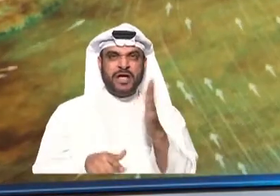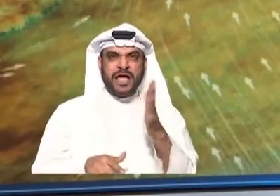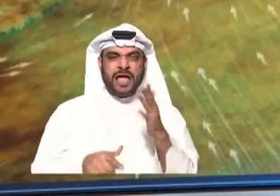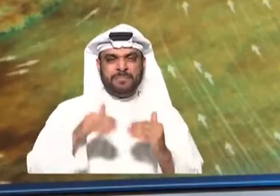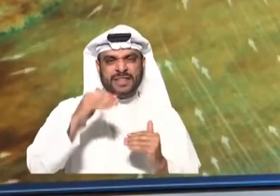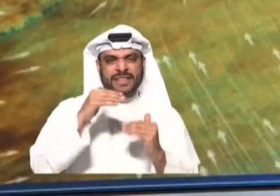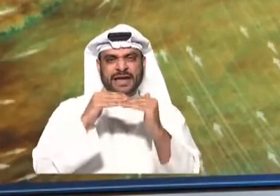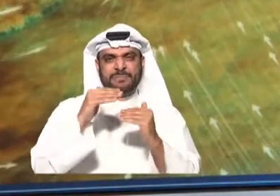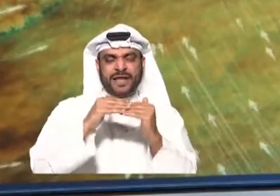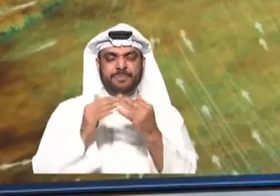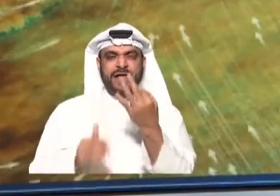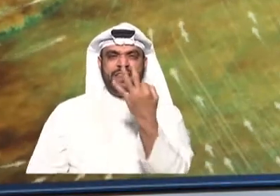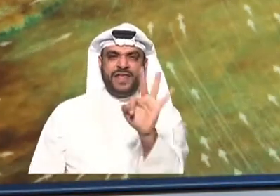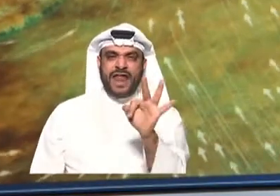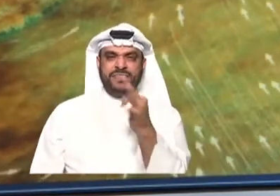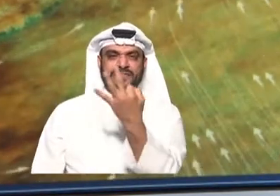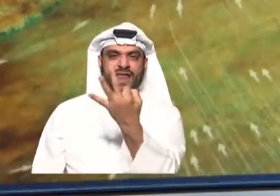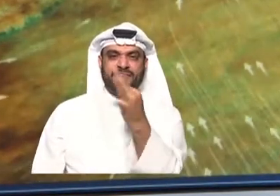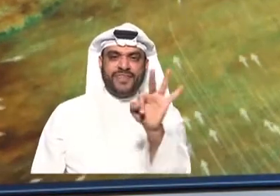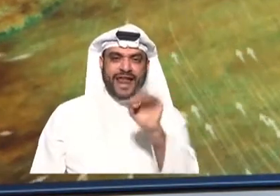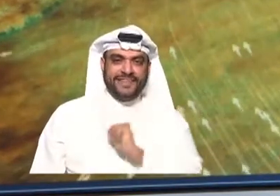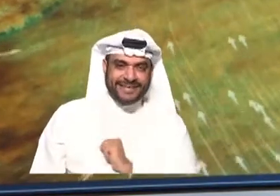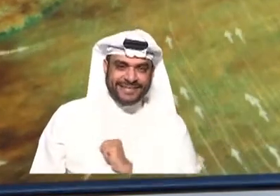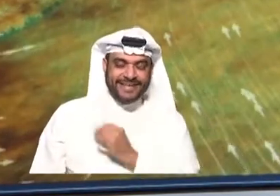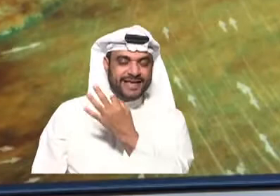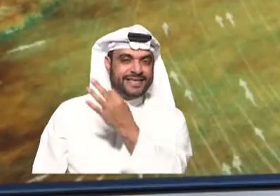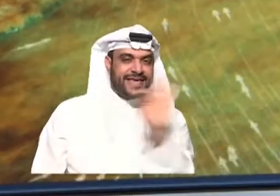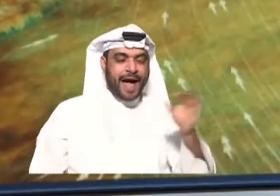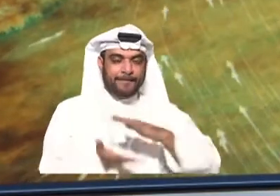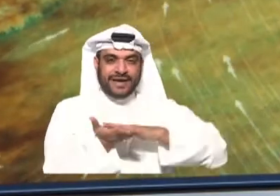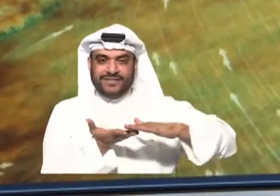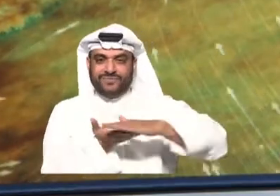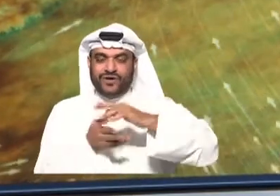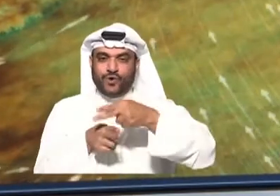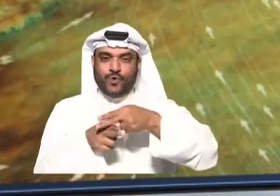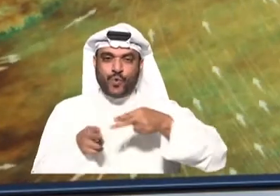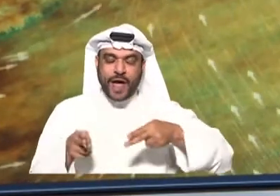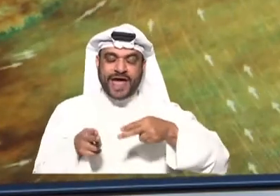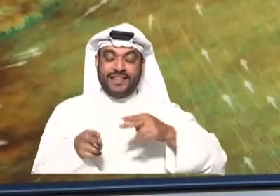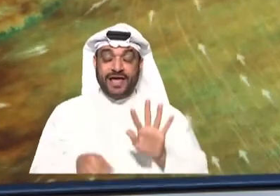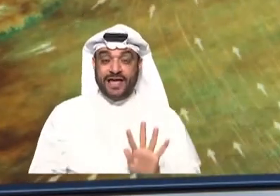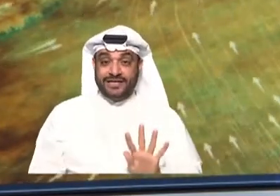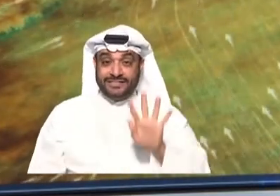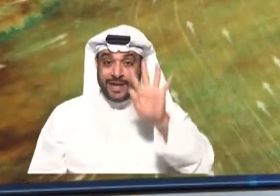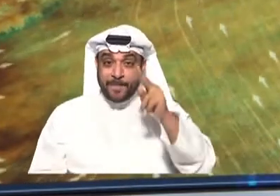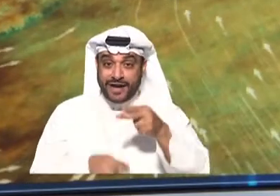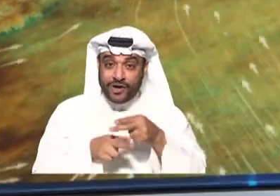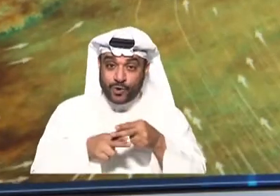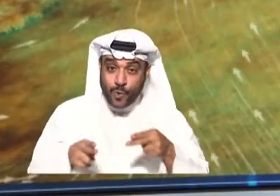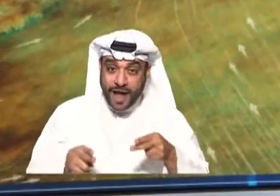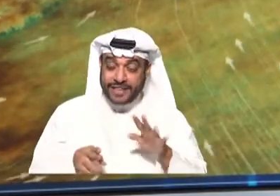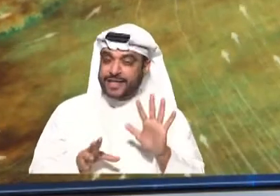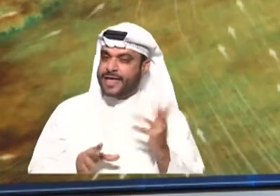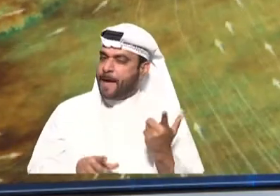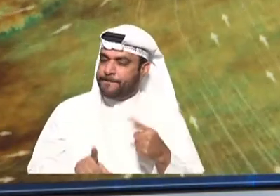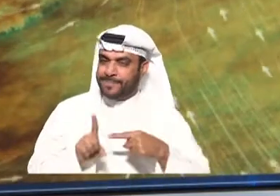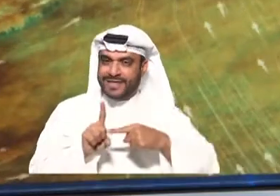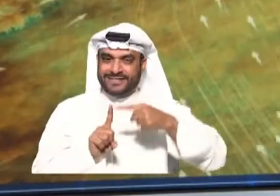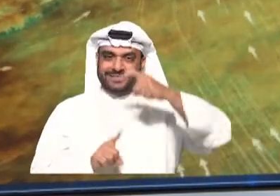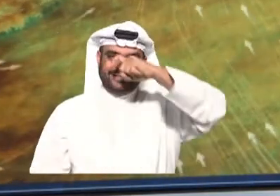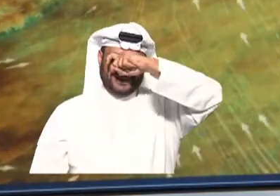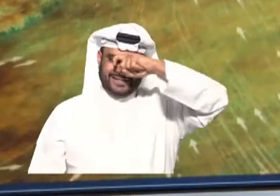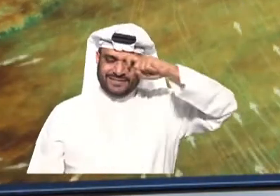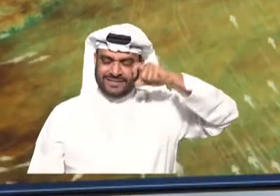30 و33 درجة مئوية في معظم المناطق خاصة الساحلية. أما الشمالية وشمالية الغربية من البلاد متوقع تصل ما